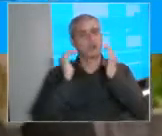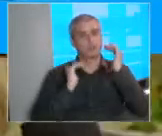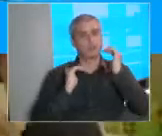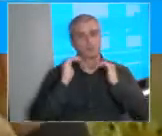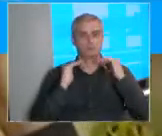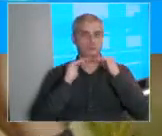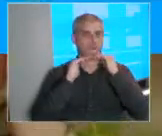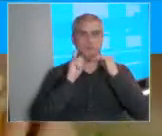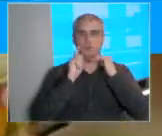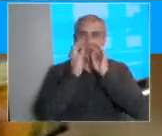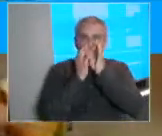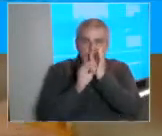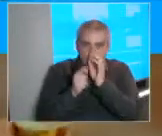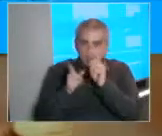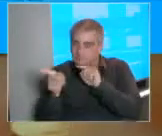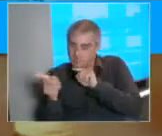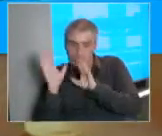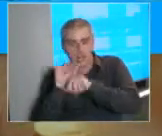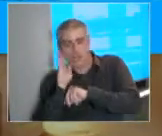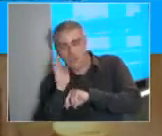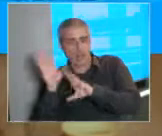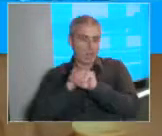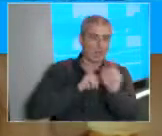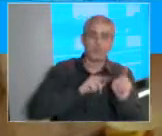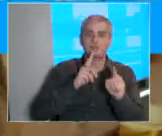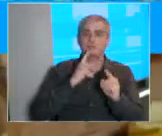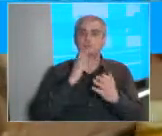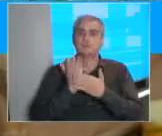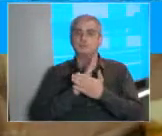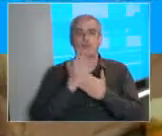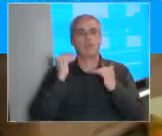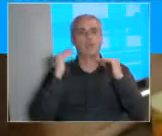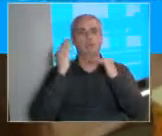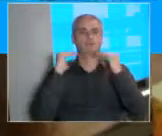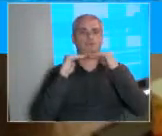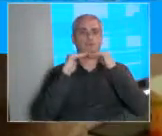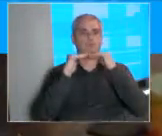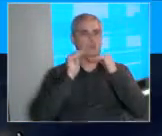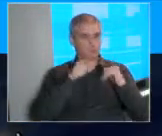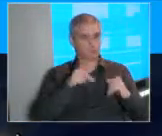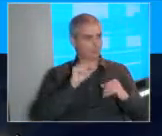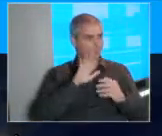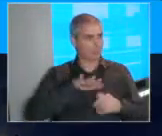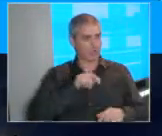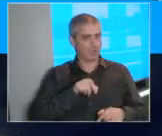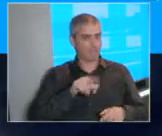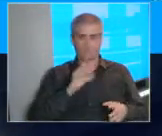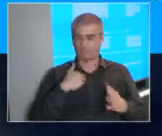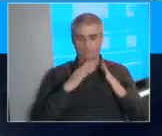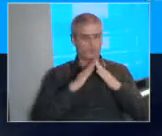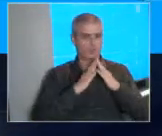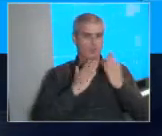יותר שוויונית. לא מדקדקים הלילה לפה, לילה לשם, אבל כלל האצבע צריך להיות חלוקה שוויונית. זה יש גם עניין גיאוגרפי? כלומר, אם אני